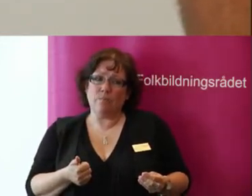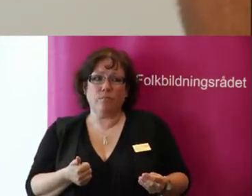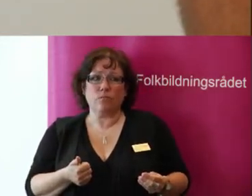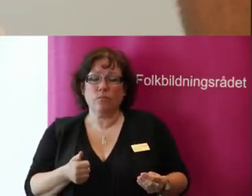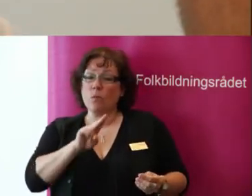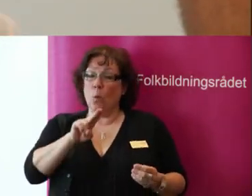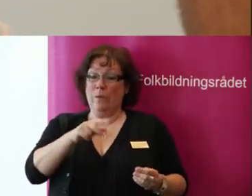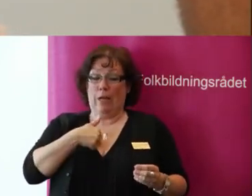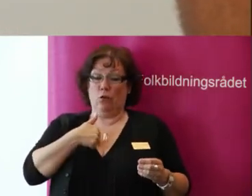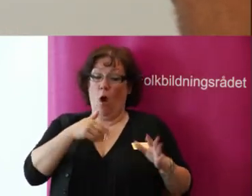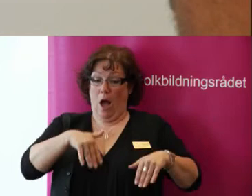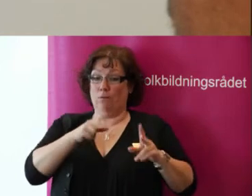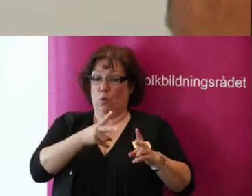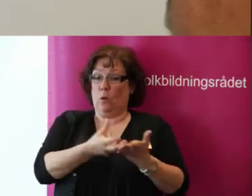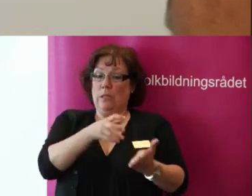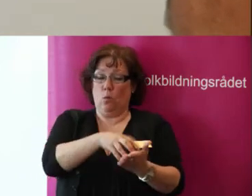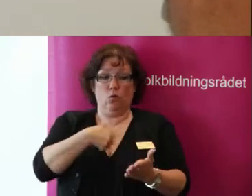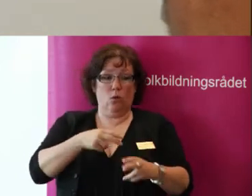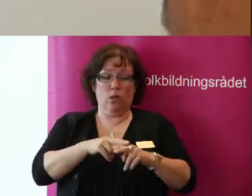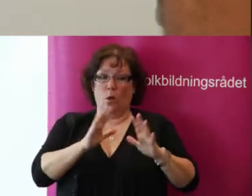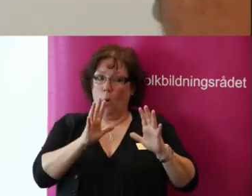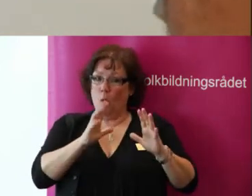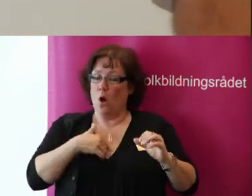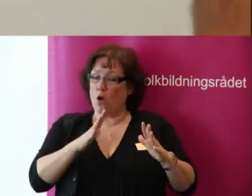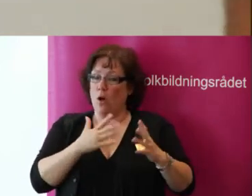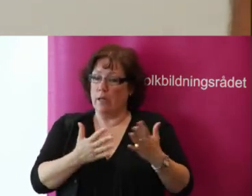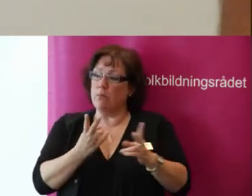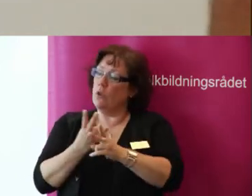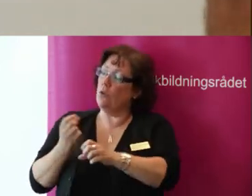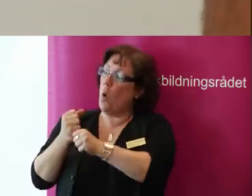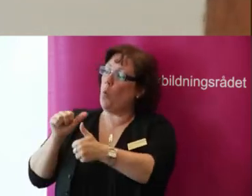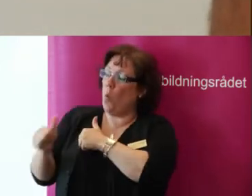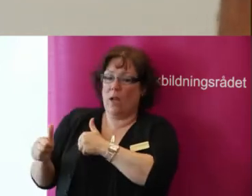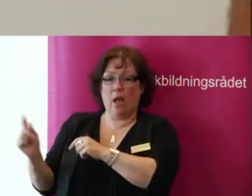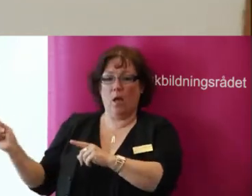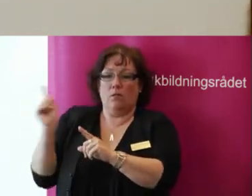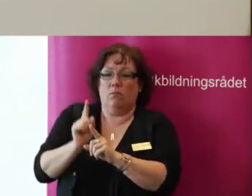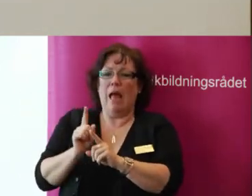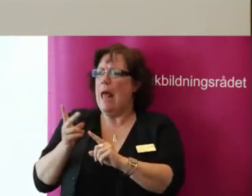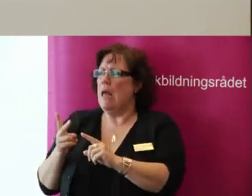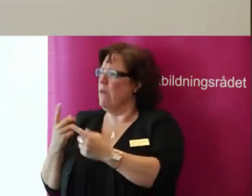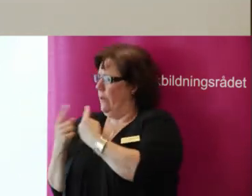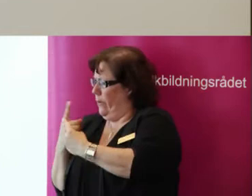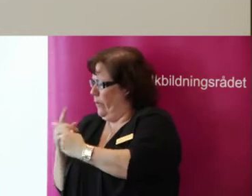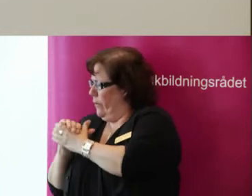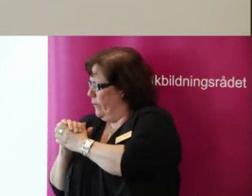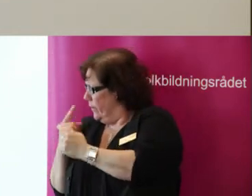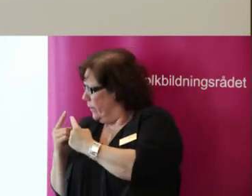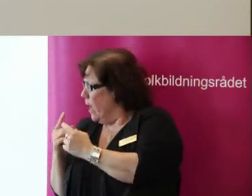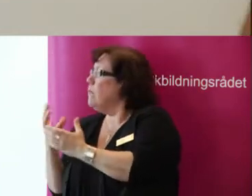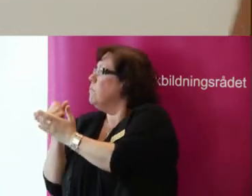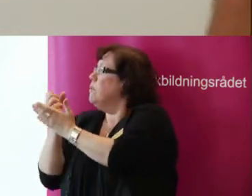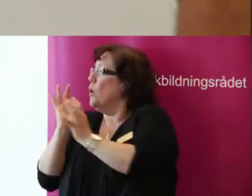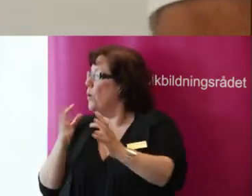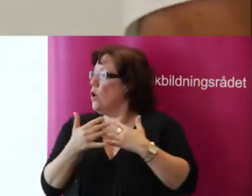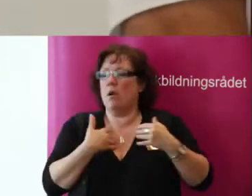när jag har varit i de situationer att det här mäktar inte jag med, då är det en annan kollega som får, eller att vi pratar tillsammans och hittar nya lösningar.